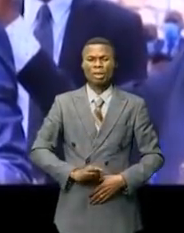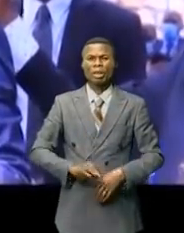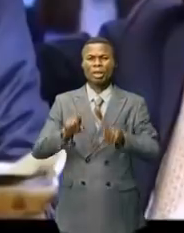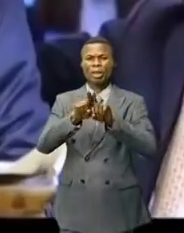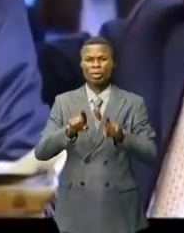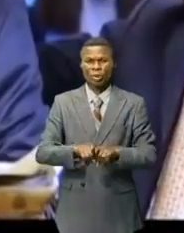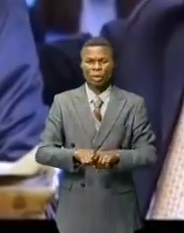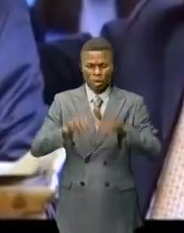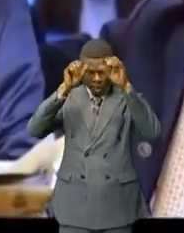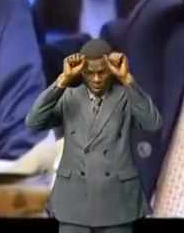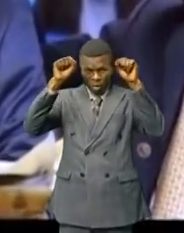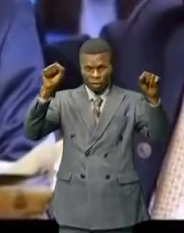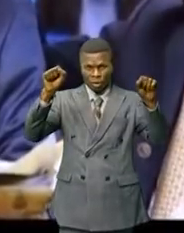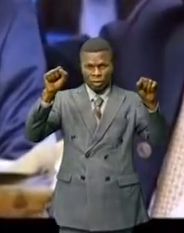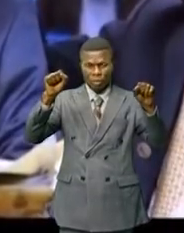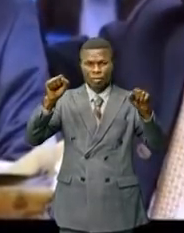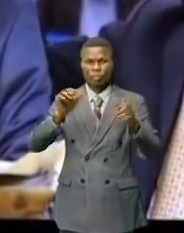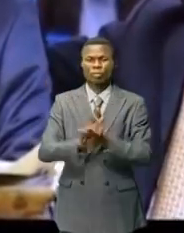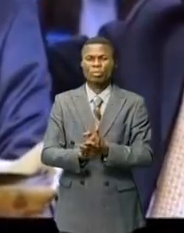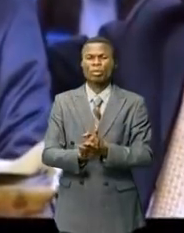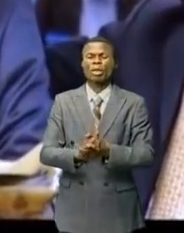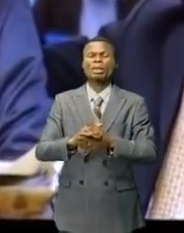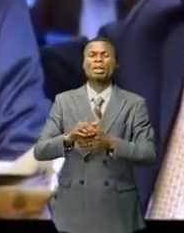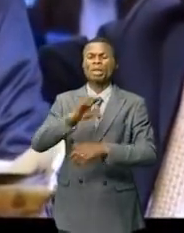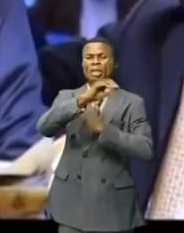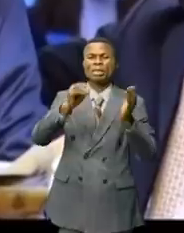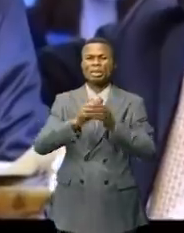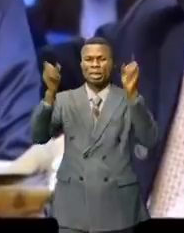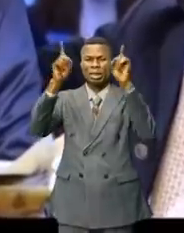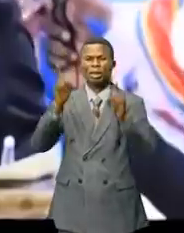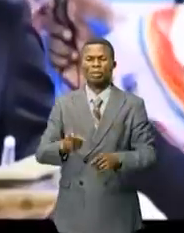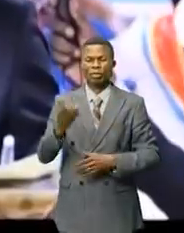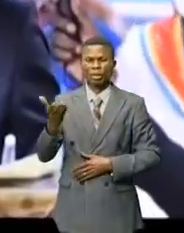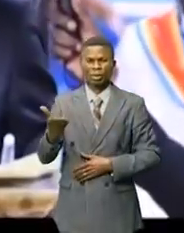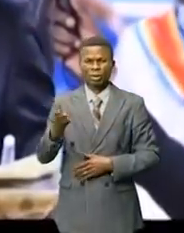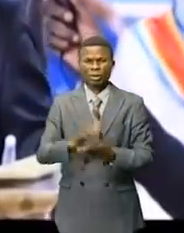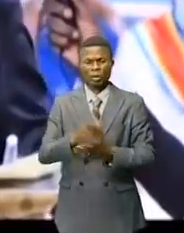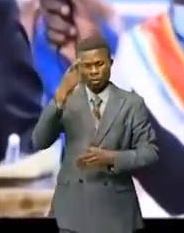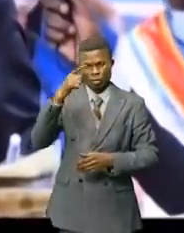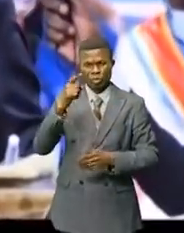et au président carter raconte kader a en ces termes